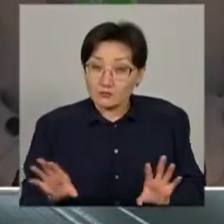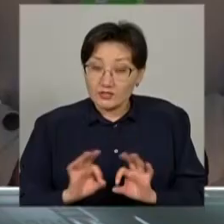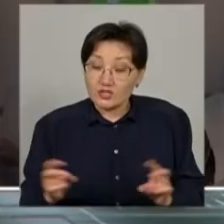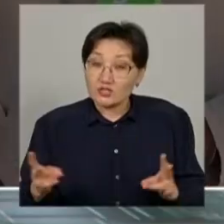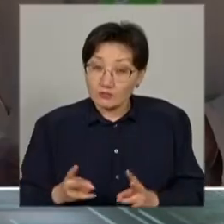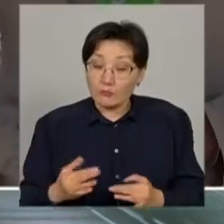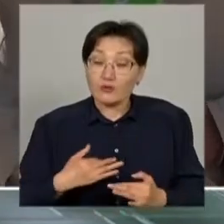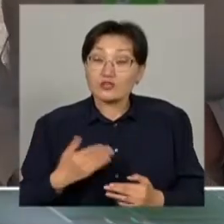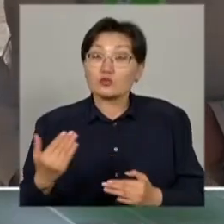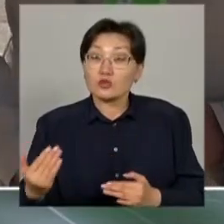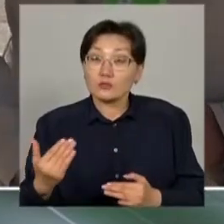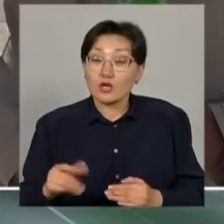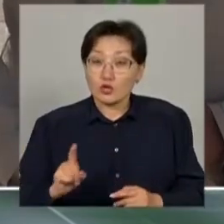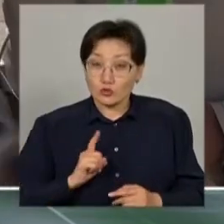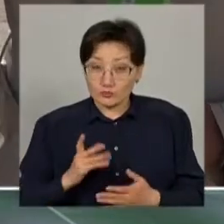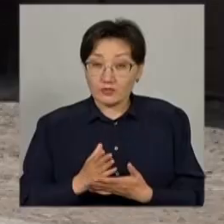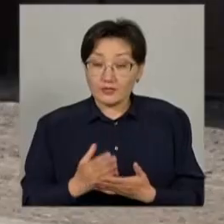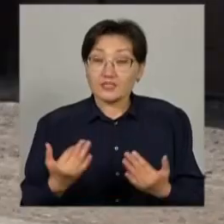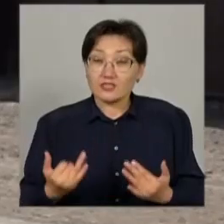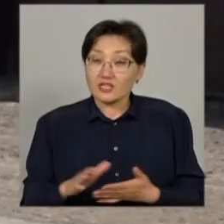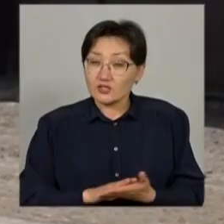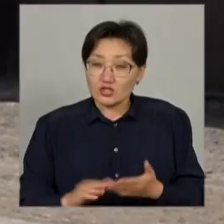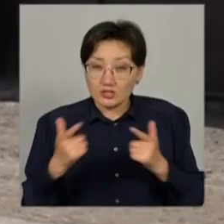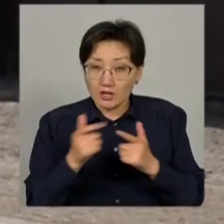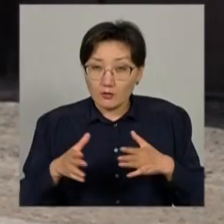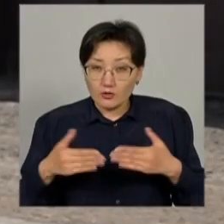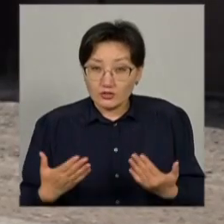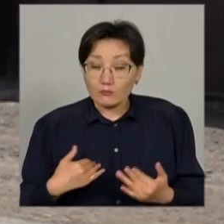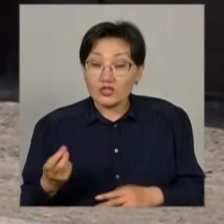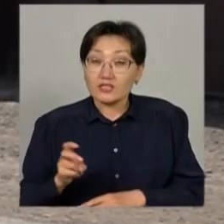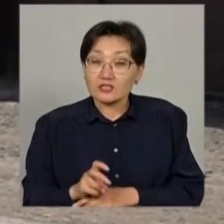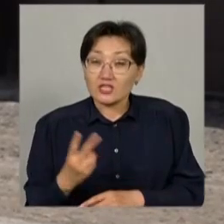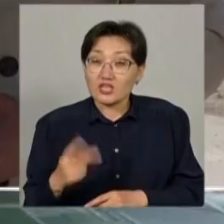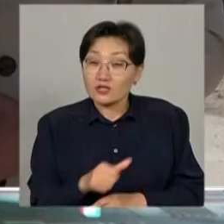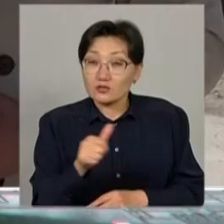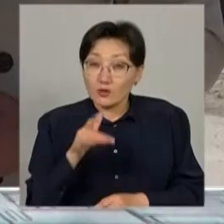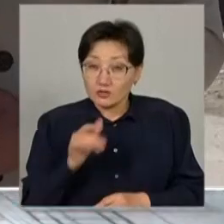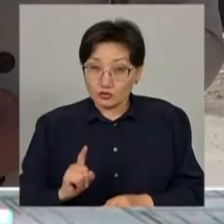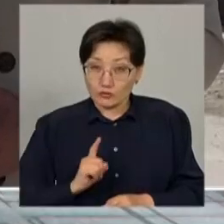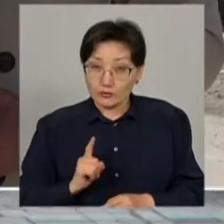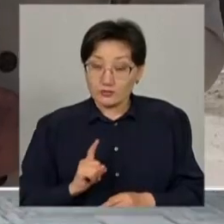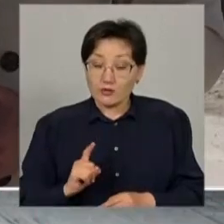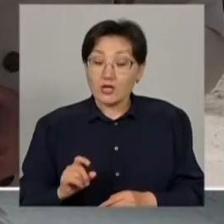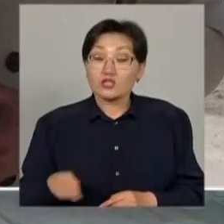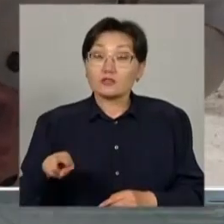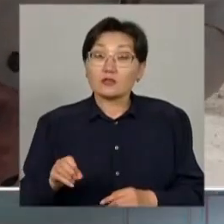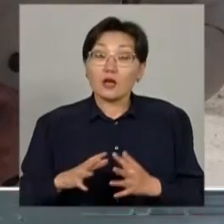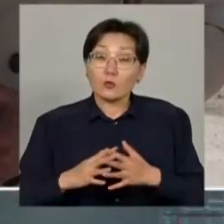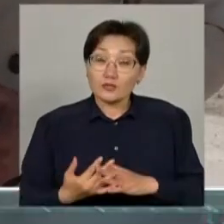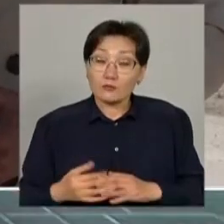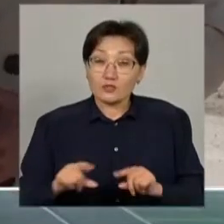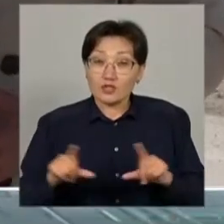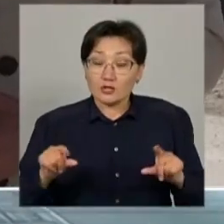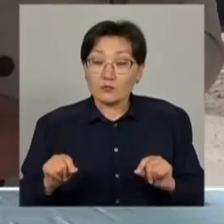тиіс, біз соларды тосып тұрмыз. Әзірге ешқандай хабар жоқ, бұнда келгенімізге 2 сағаттан асты. Сонымен қатар ауылдағы